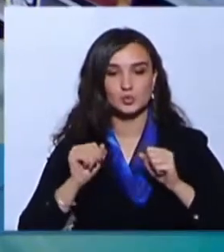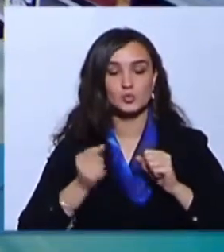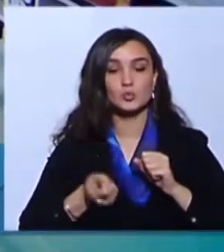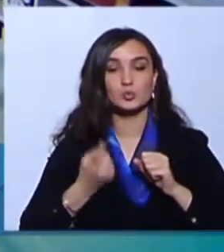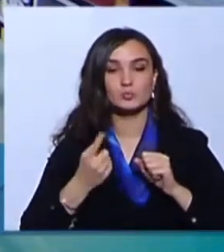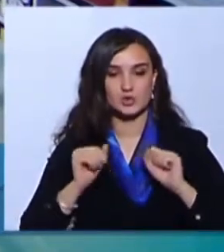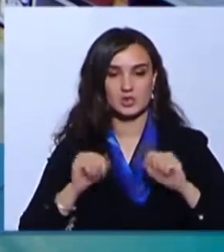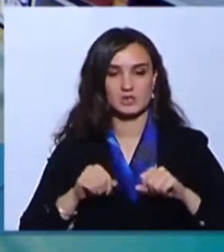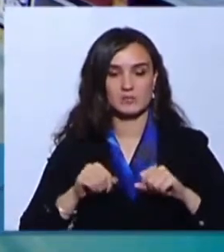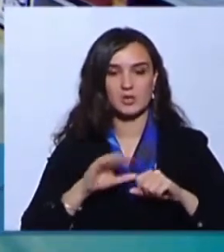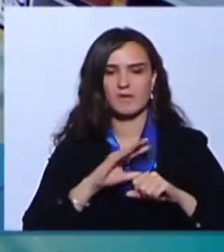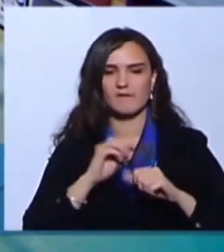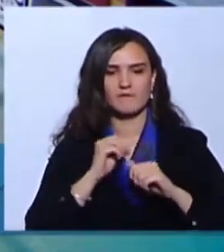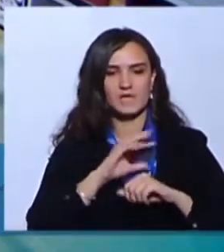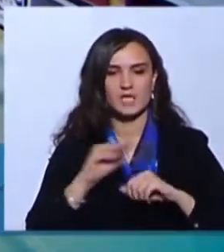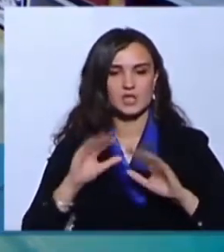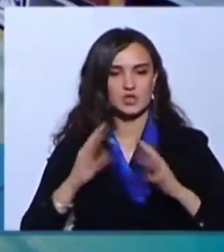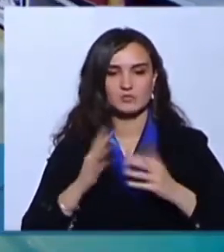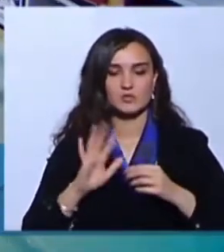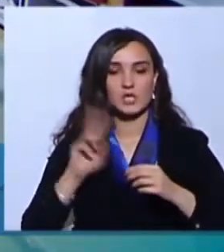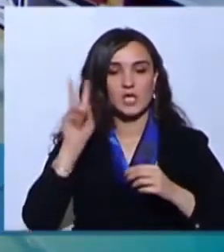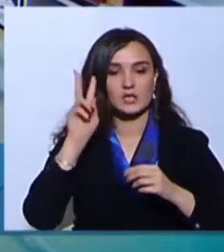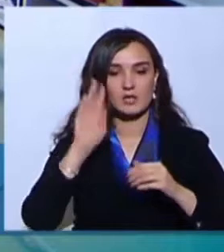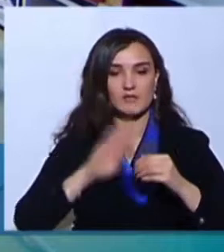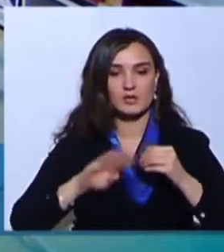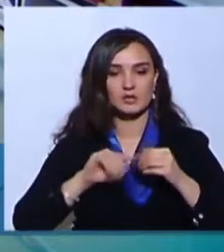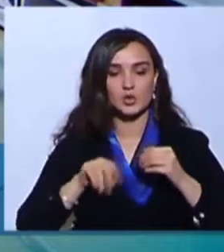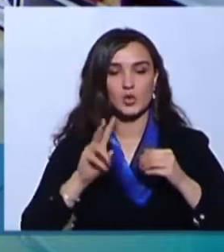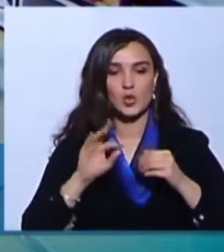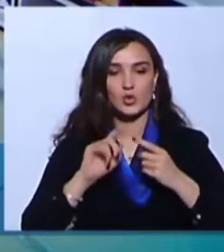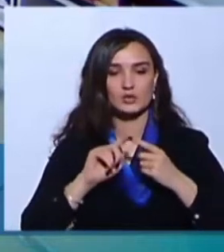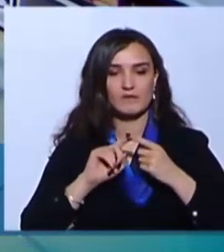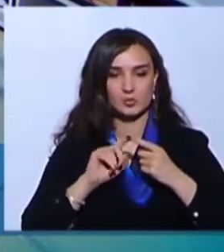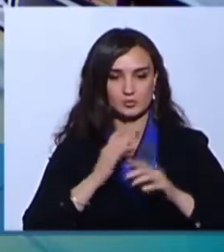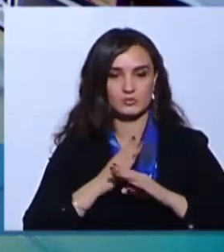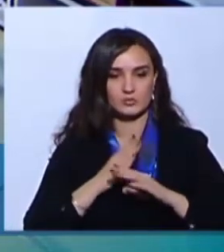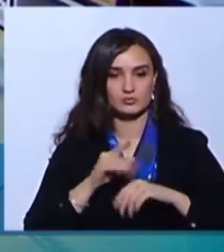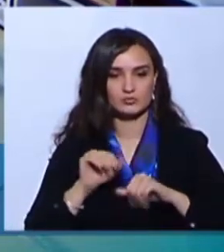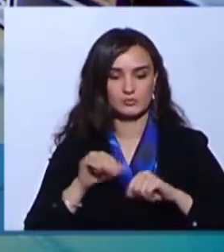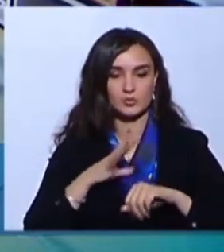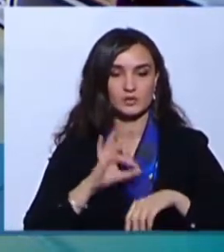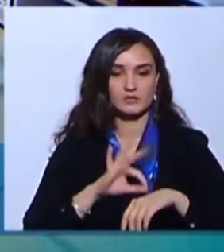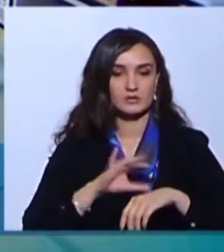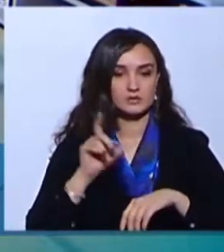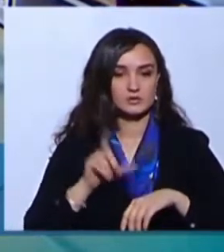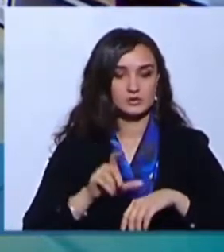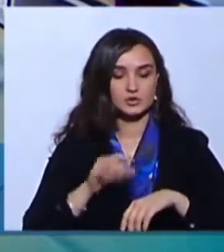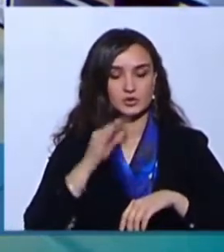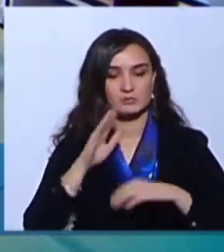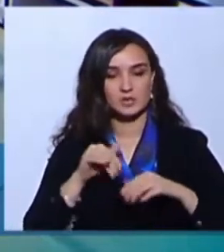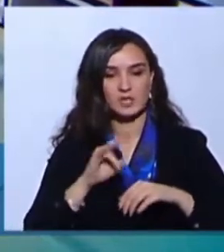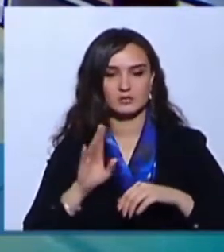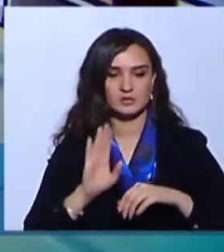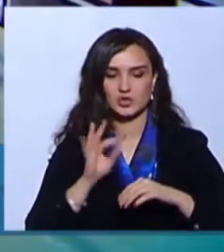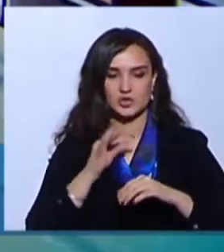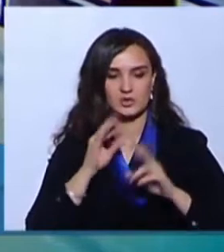ყველა შემთხვევაში არა შესაძლებელია განავალში კვლავ გამოყოფდეს ეს კორონავირუს რომელსაც ან აქ დაავადების პოტენციალი შემდეგ ან არა ნუ აი ეს